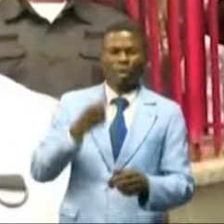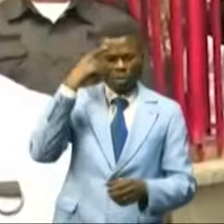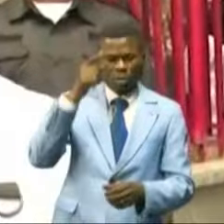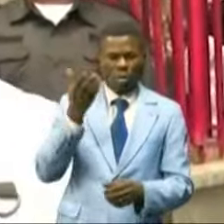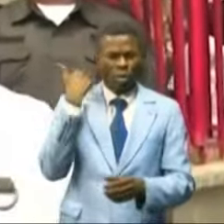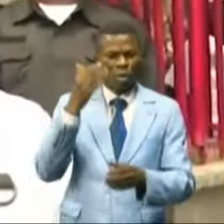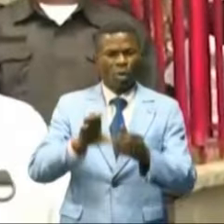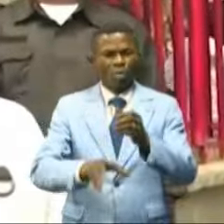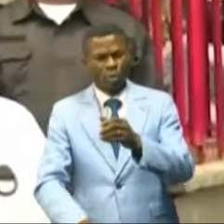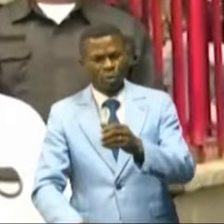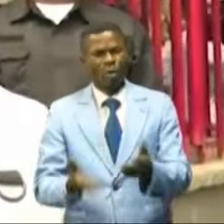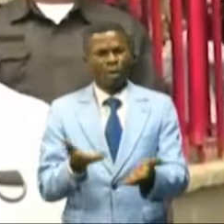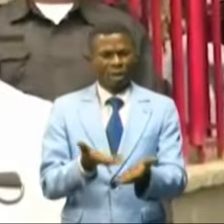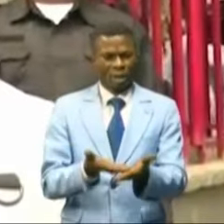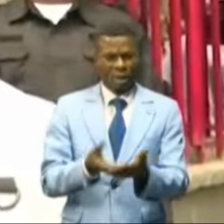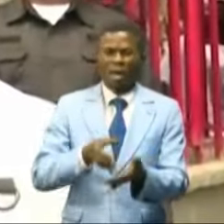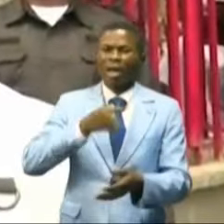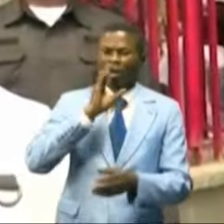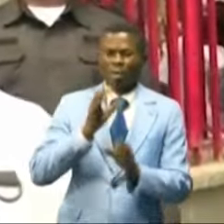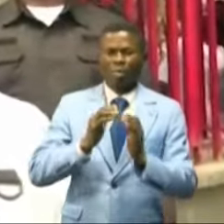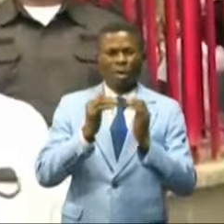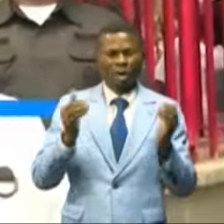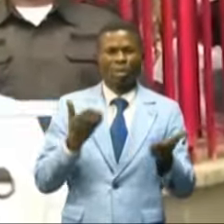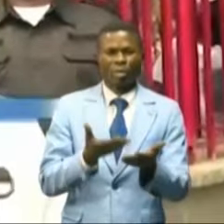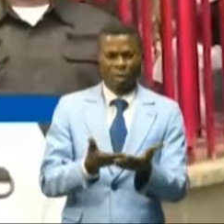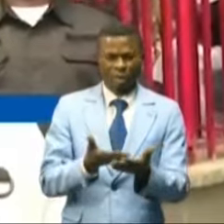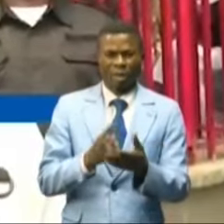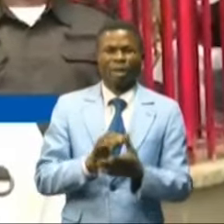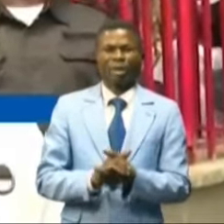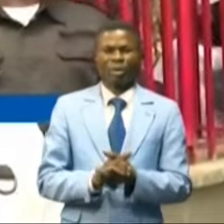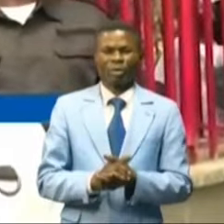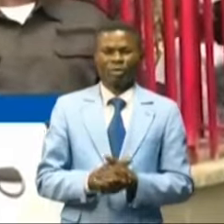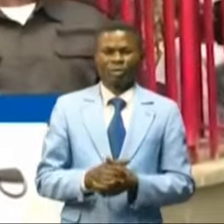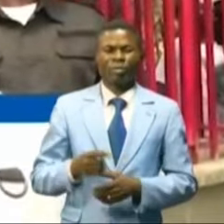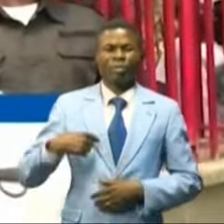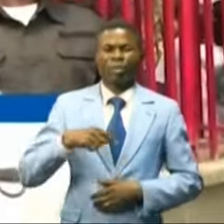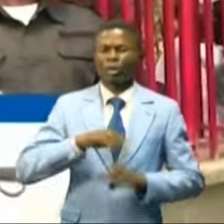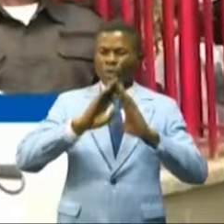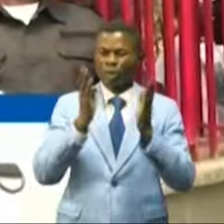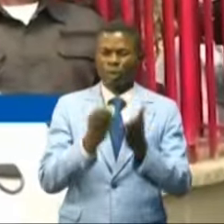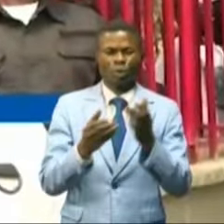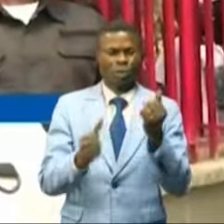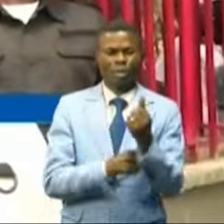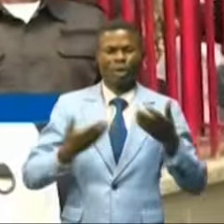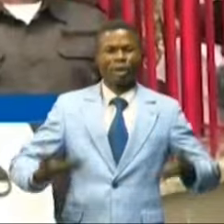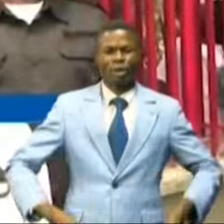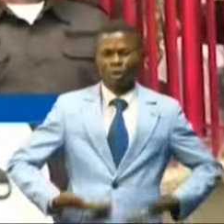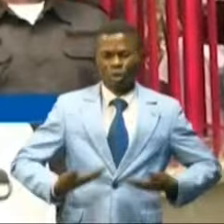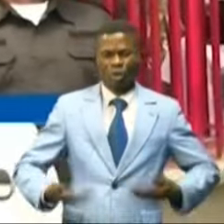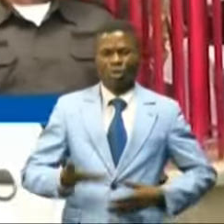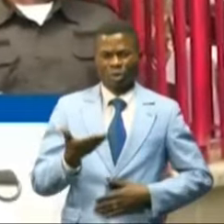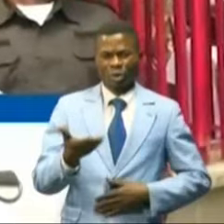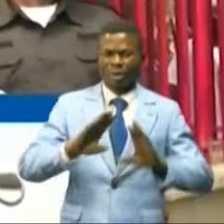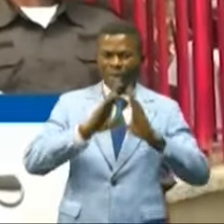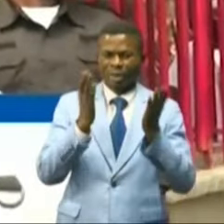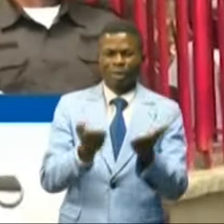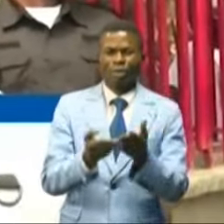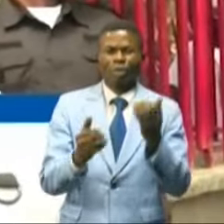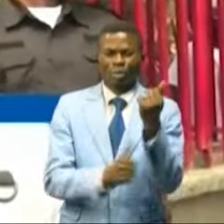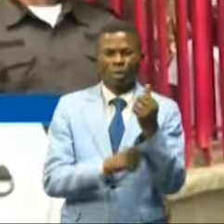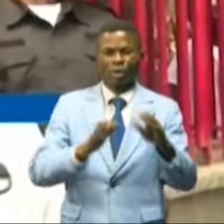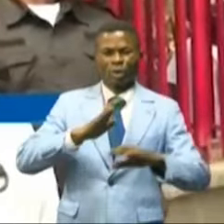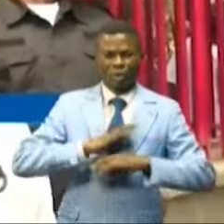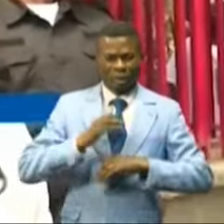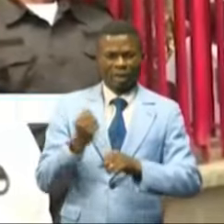est potable, j'ai les mêmes prises moi-même, et tout le monde est content, et tout le monde est satisfait de ce